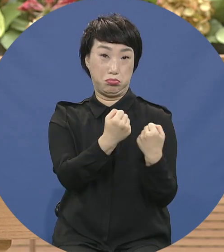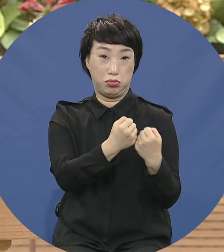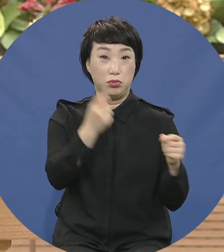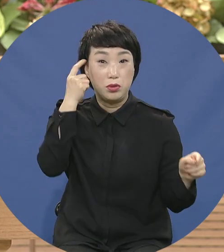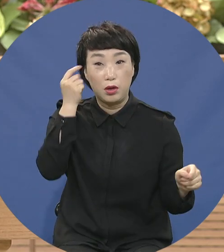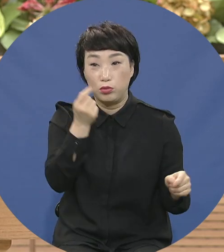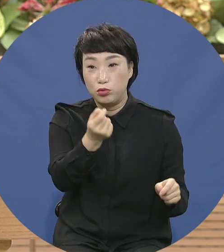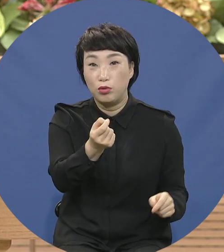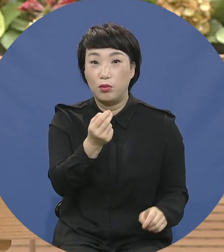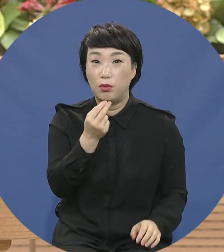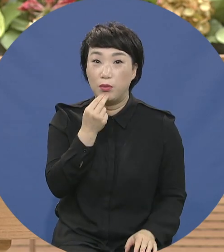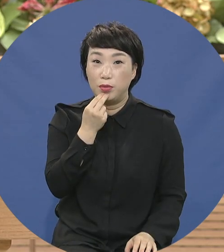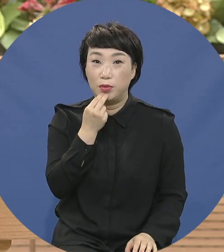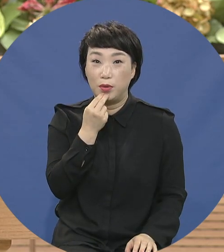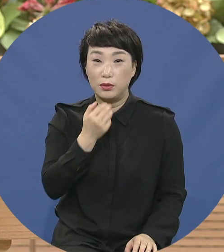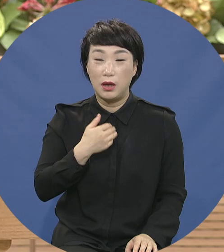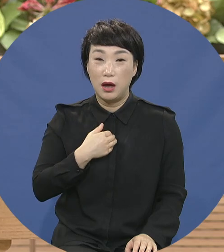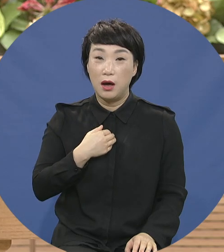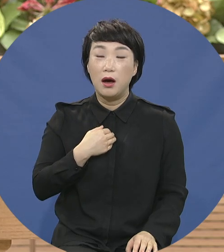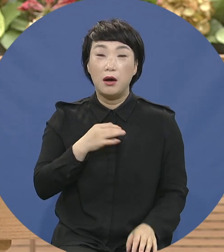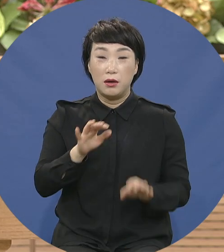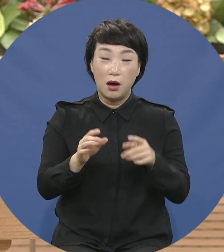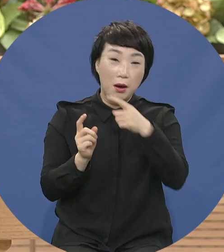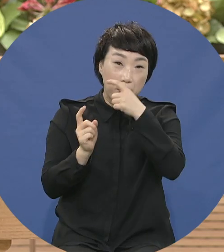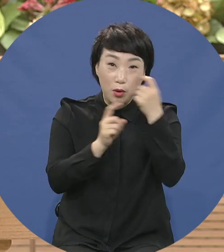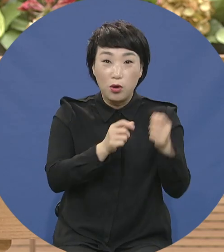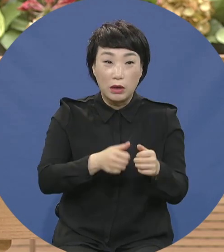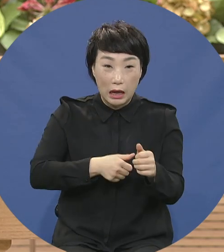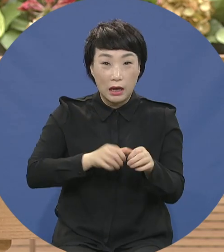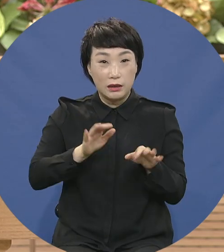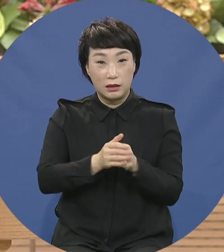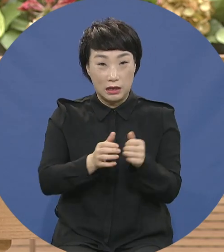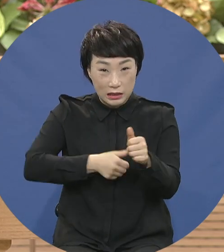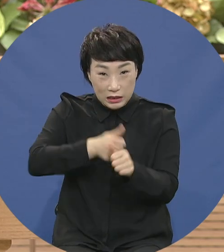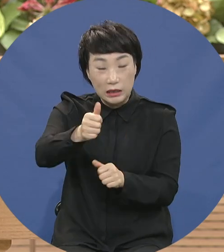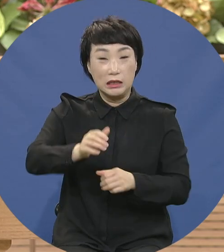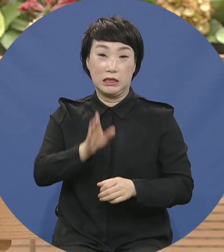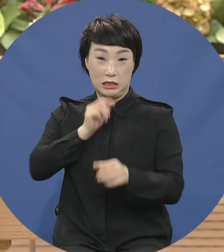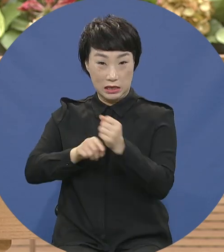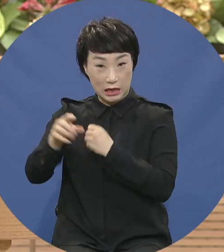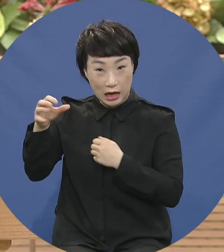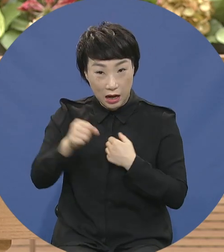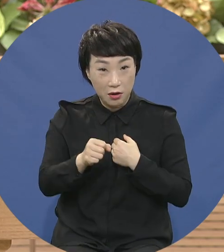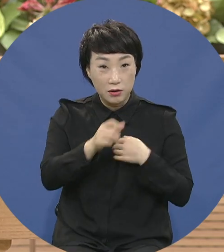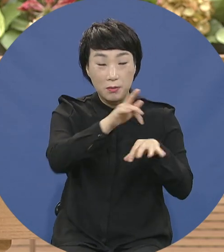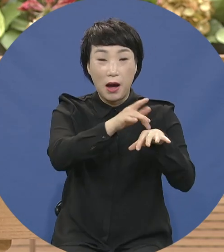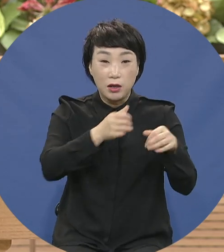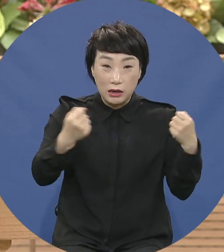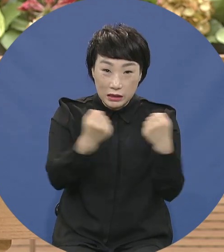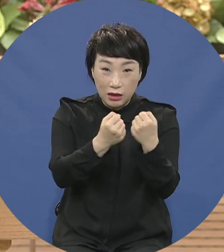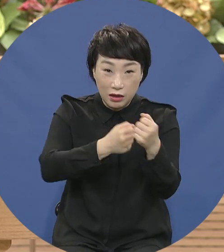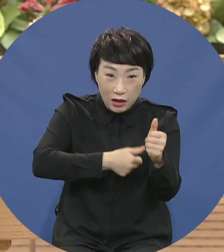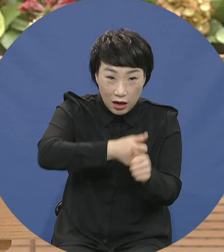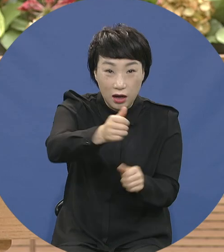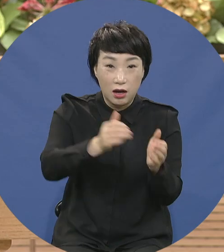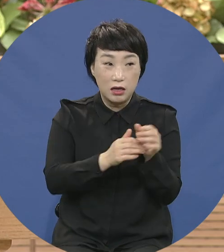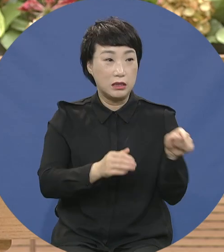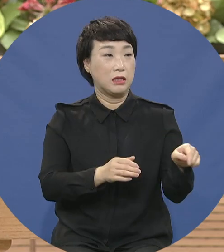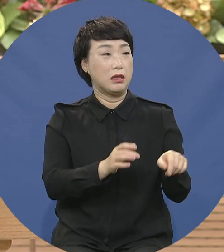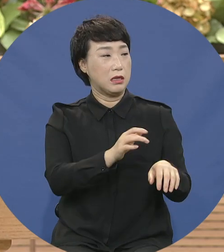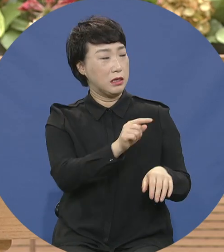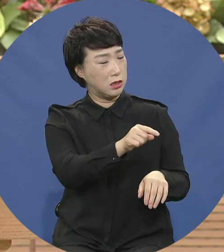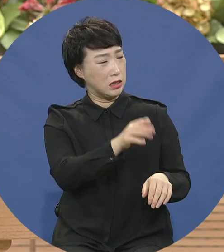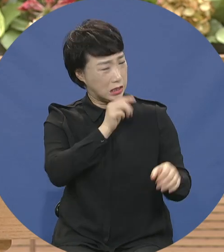하는 미혹의 의인 진리를 들고 마귀와 더불어 대적해서, 마귀야 그건